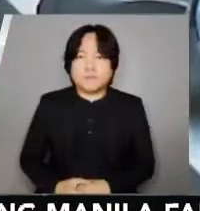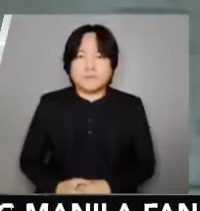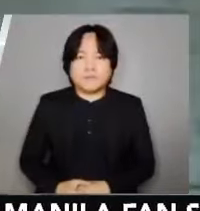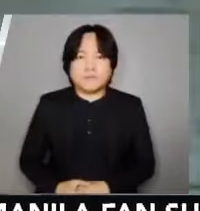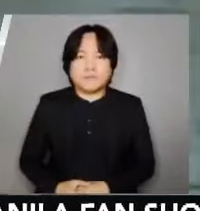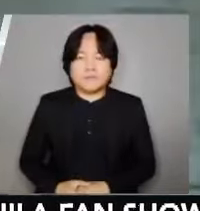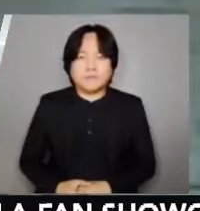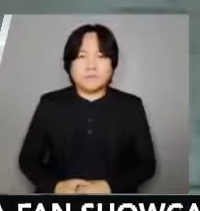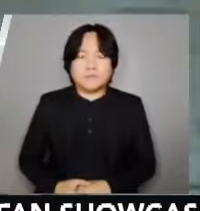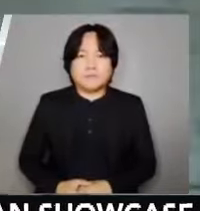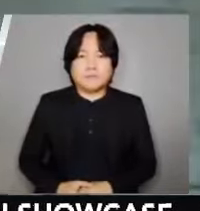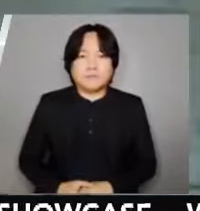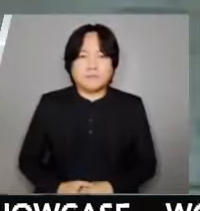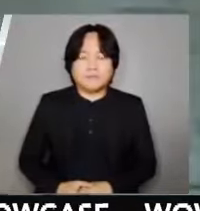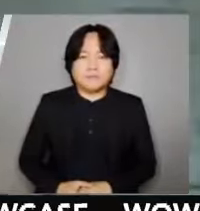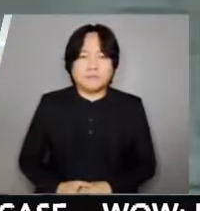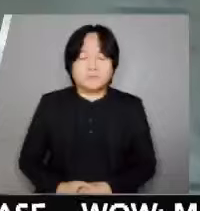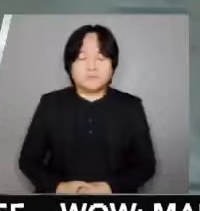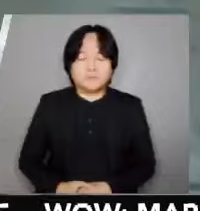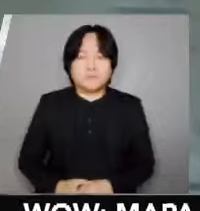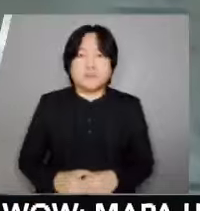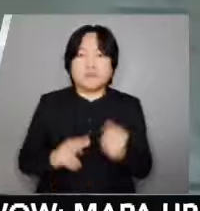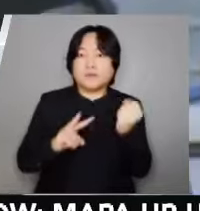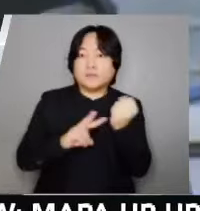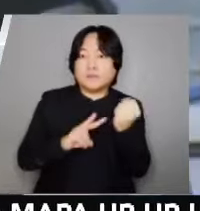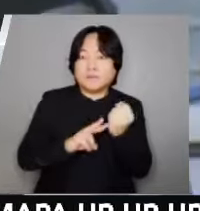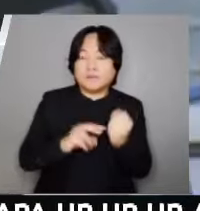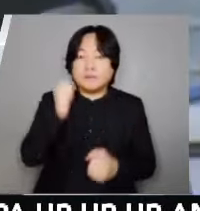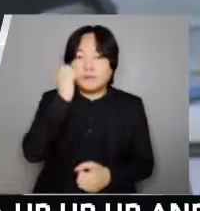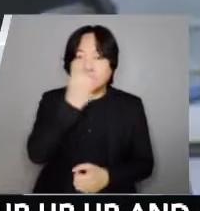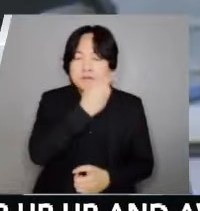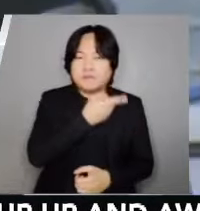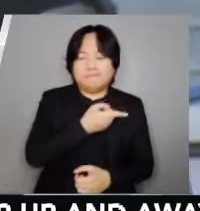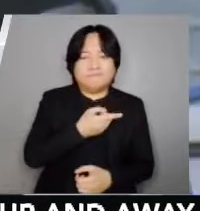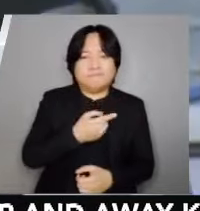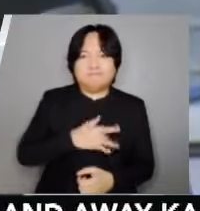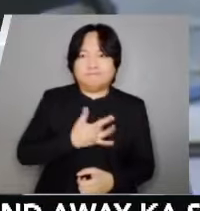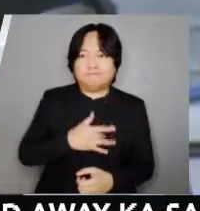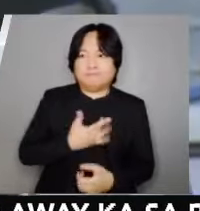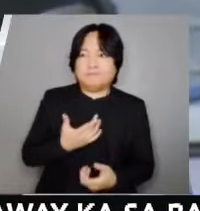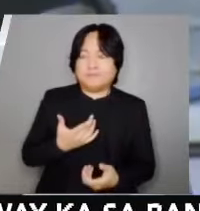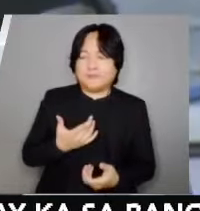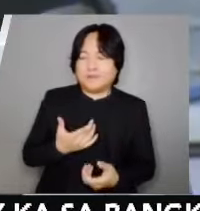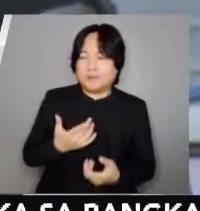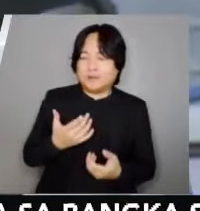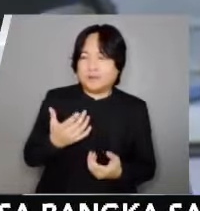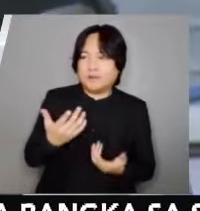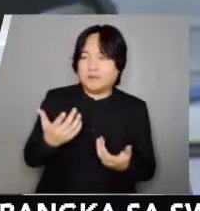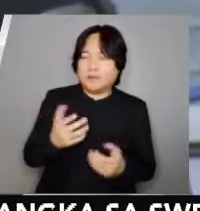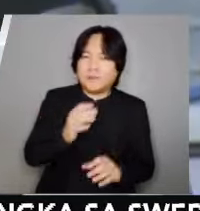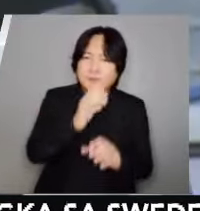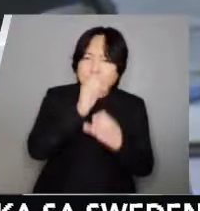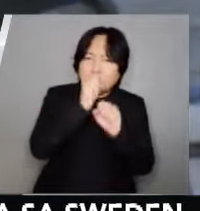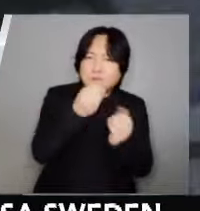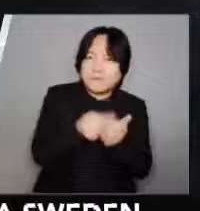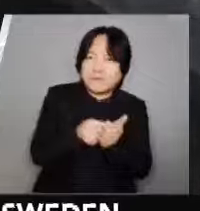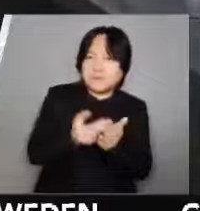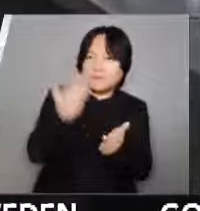Panel, inalmahan ni VP Sara ang pag-ungkat sa paggastos ng confidential funds ng OVP noong